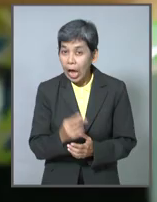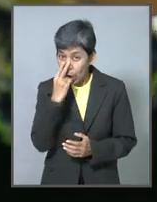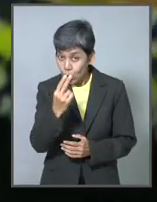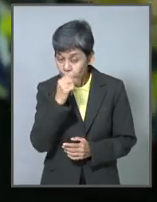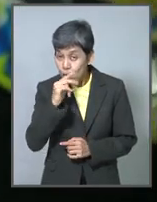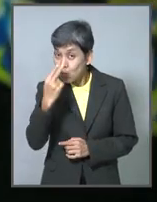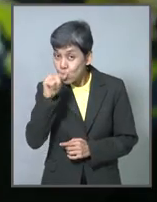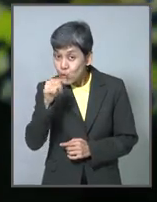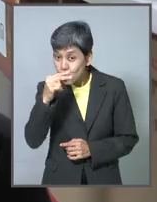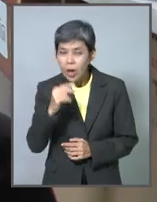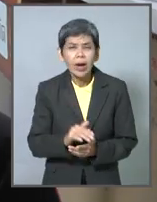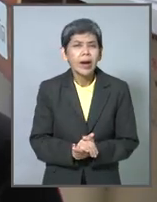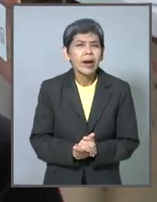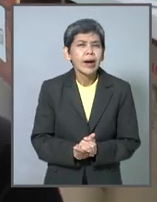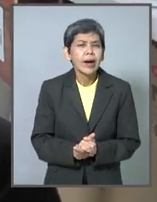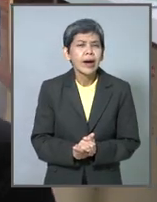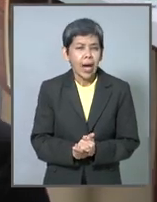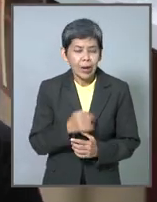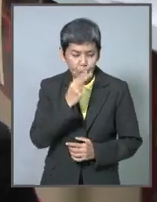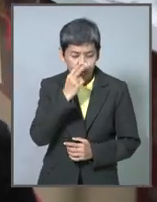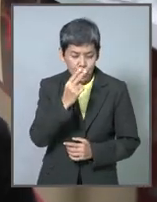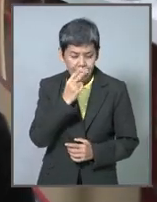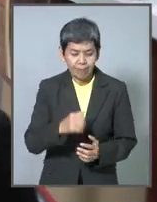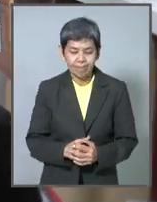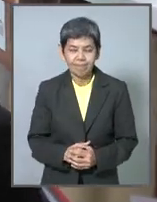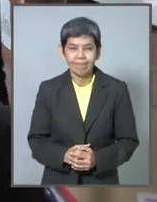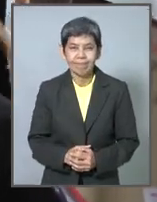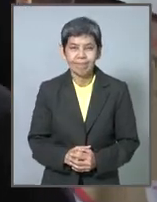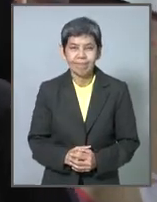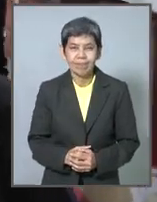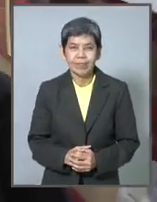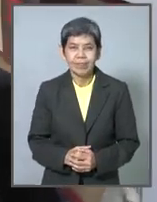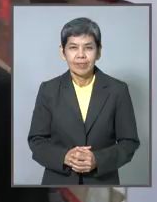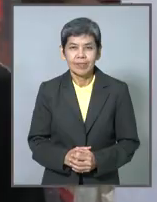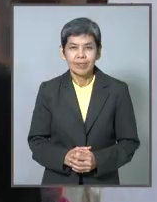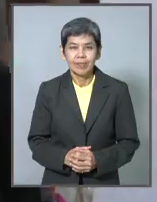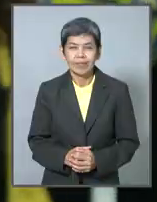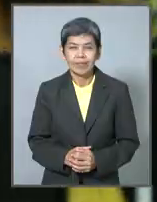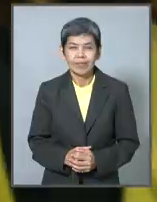จะชวนไปนู่นอะไรนะกระเป๋าหนัง ไปเดี๋ยวดูกันละขอบคุณมากครับ